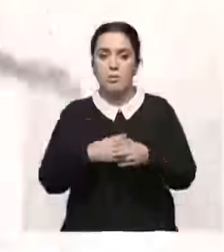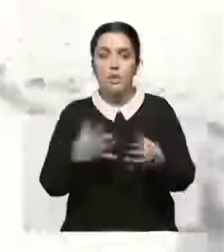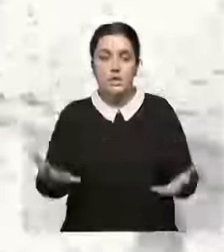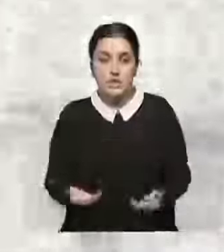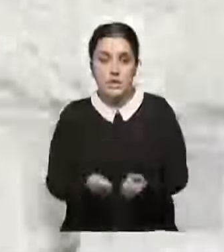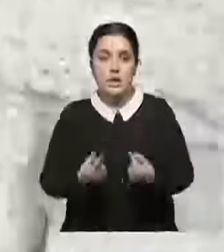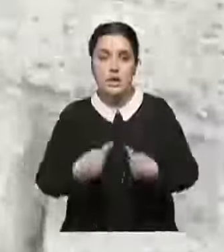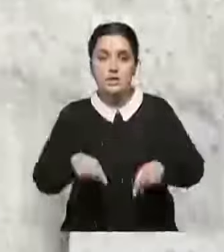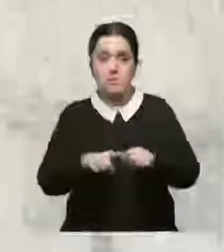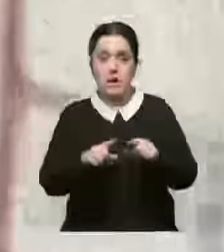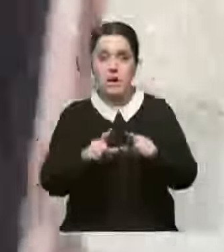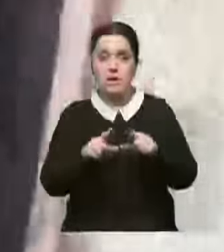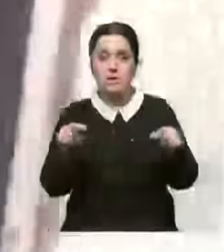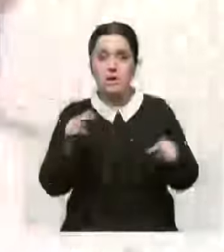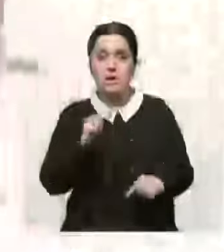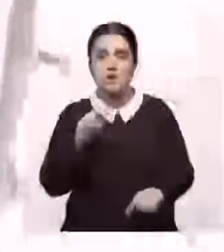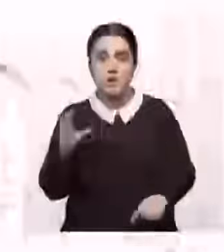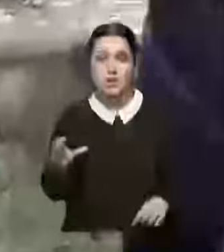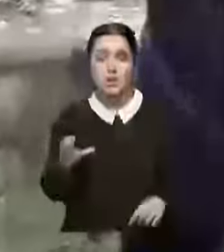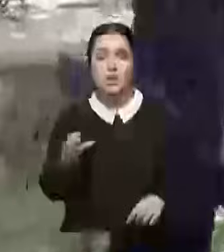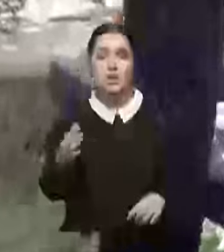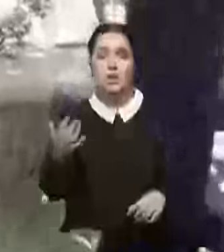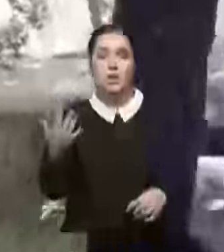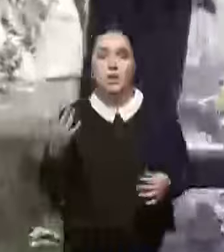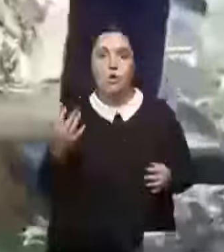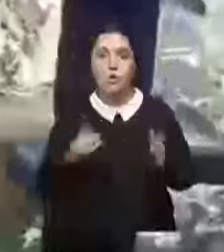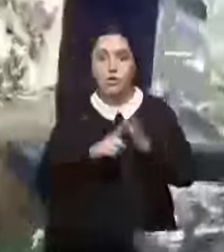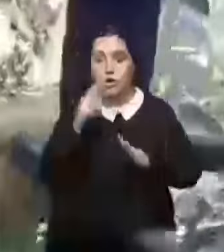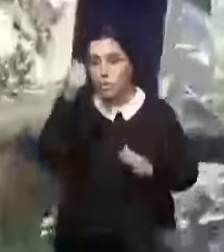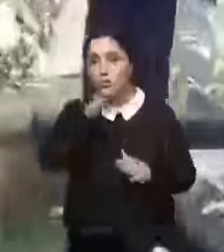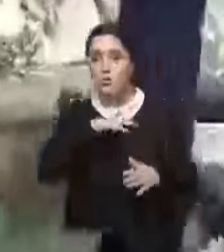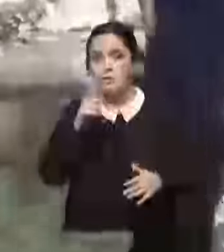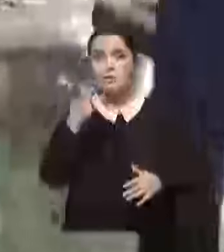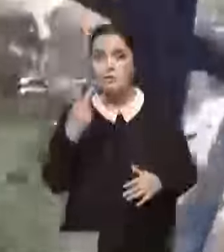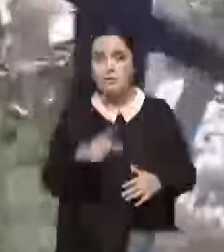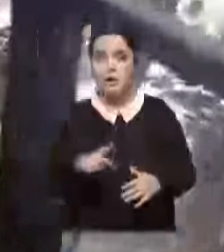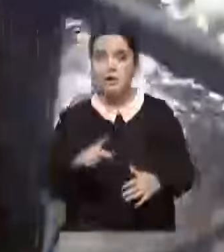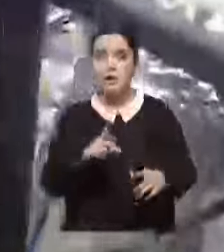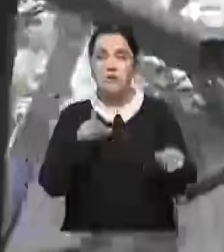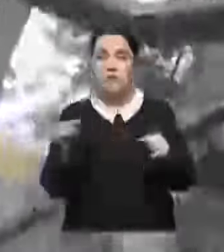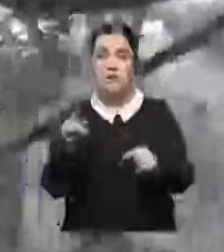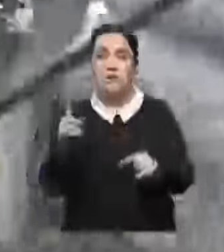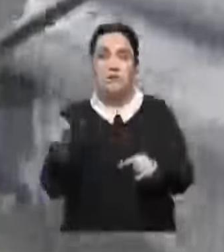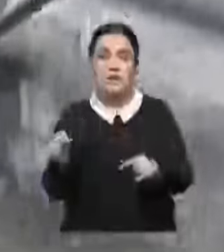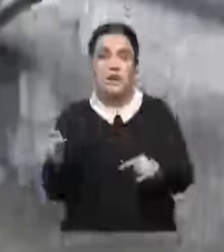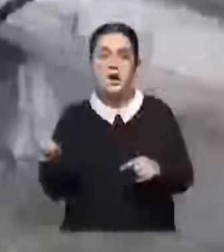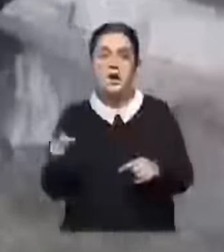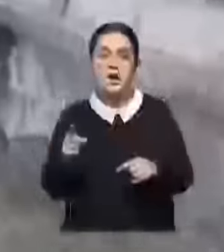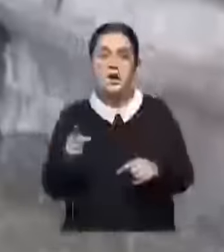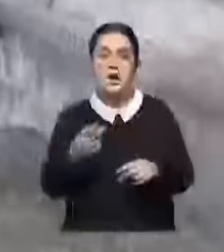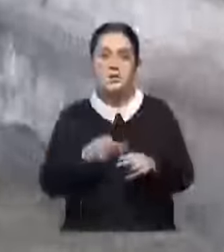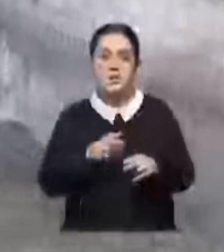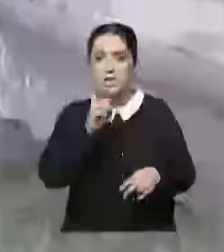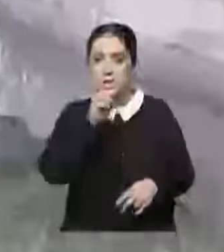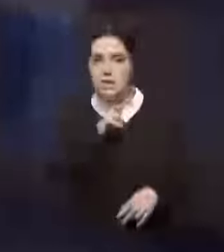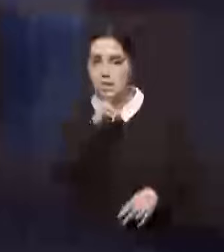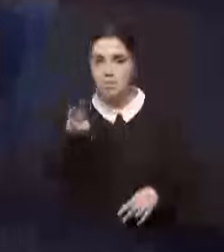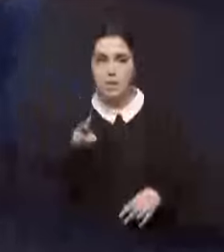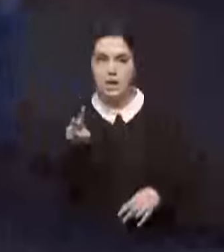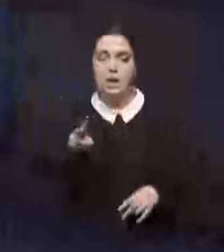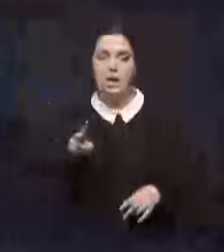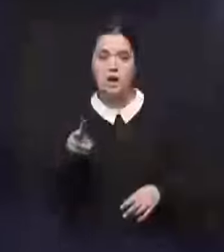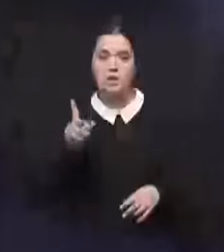данным оперативно-спасательного отряда департамента ЧС, с начала года уже было 120 выездов из-за рептилий. Среди выловленных